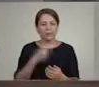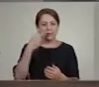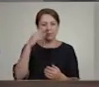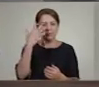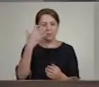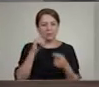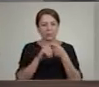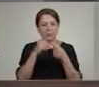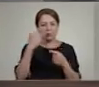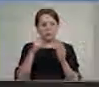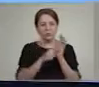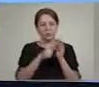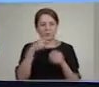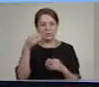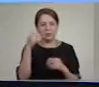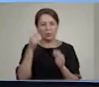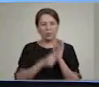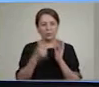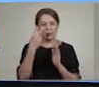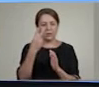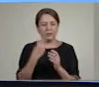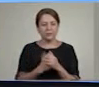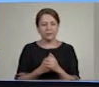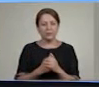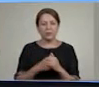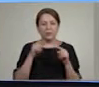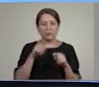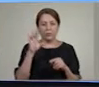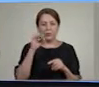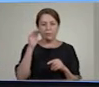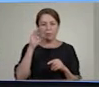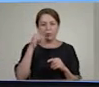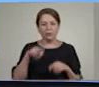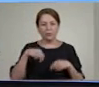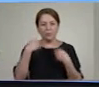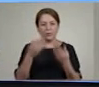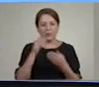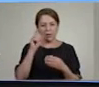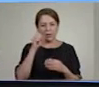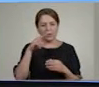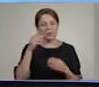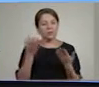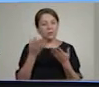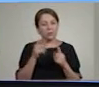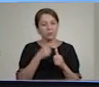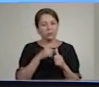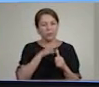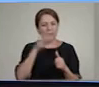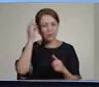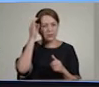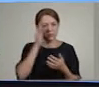25 qo'shuv 37 barobar 62. Bu ifodadagi hadlarni qanday nomlar edik?